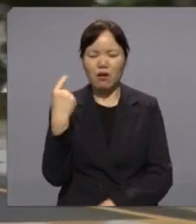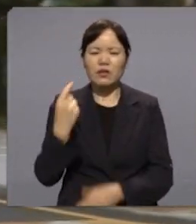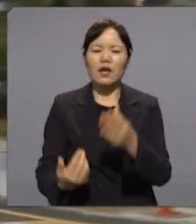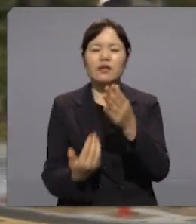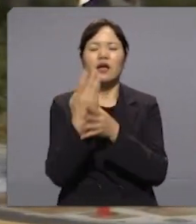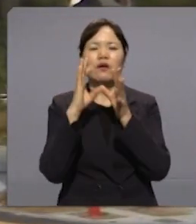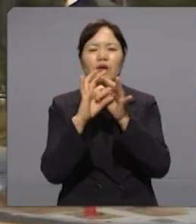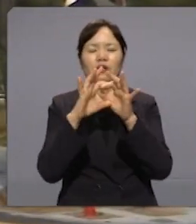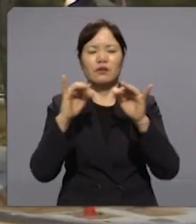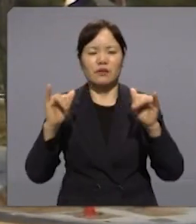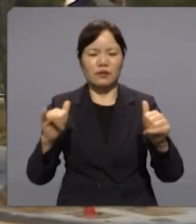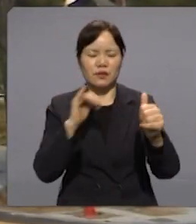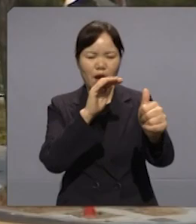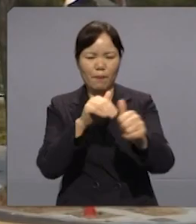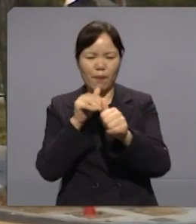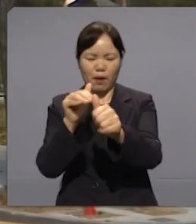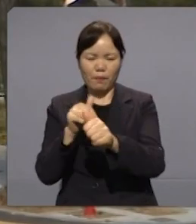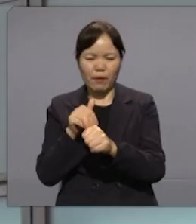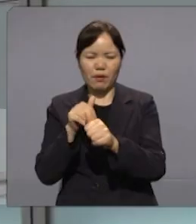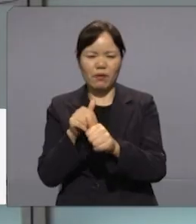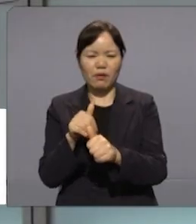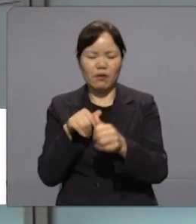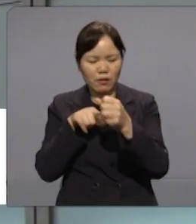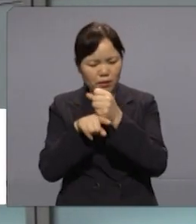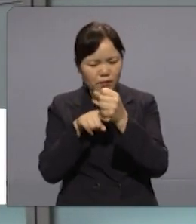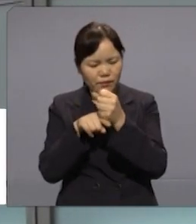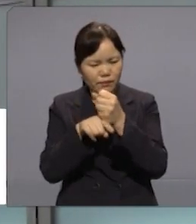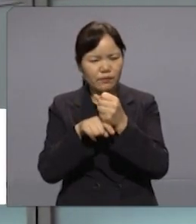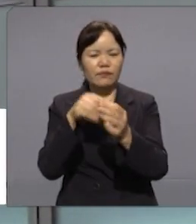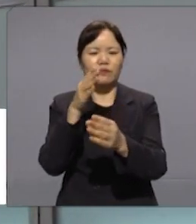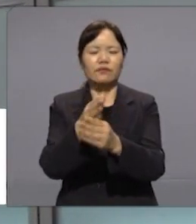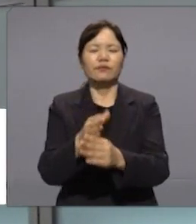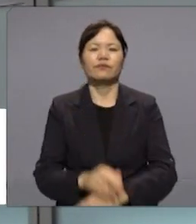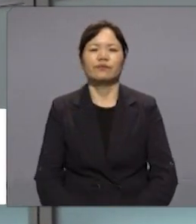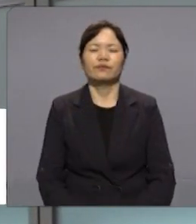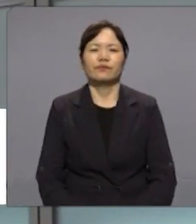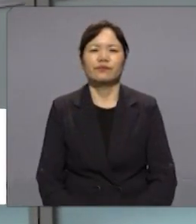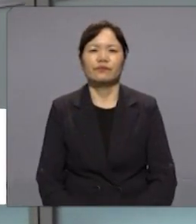사고 관련자들을 잇따라 소환해 수사를 벌이고 있습니다.